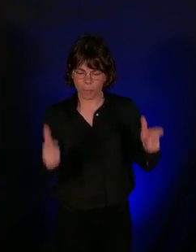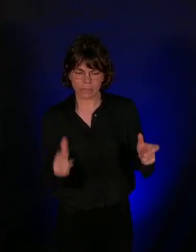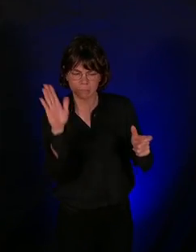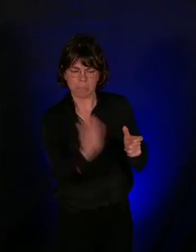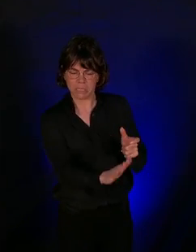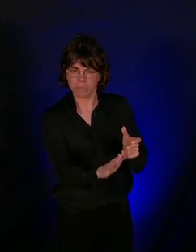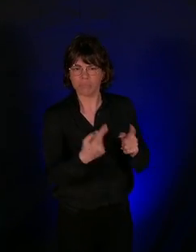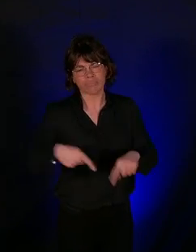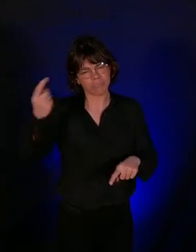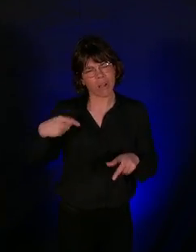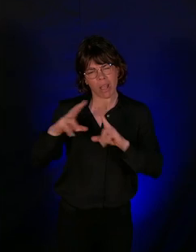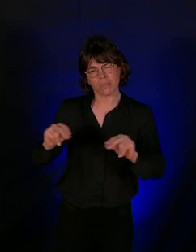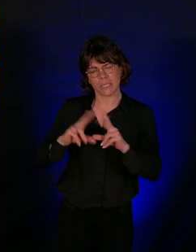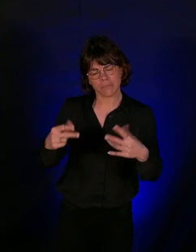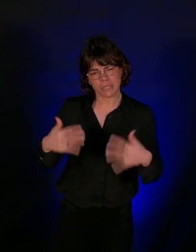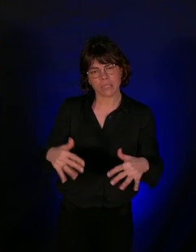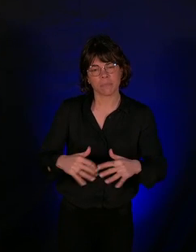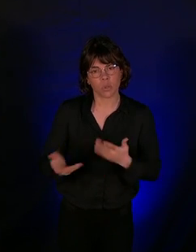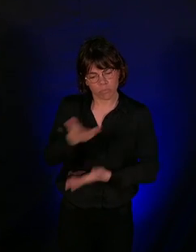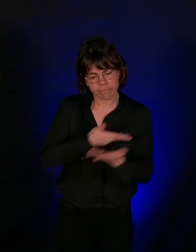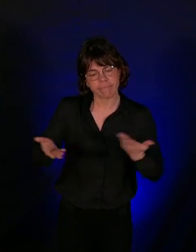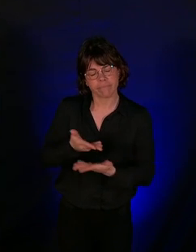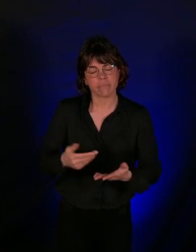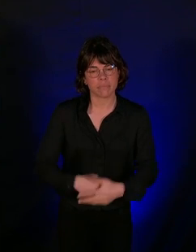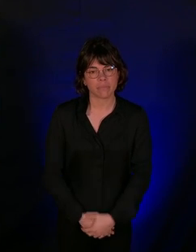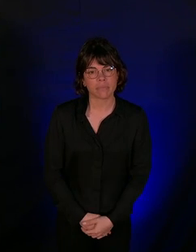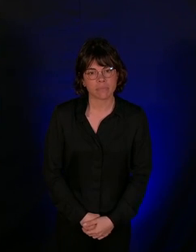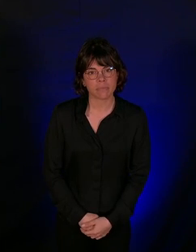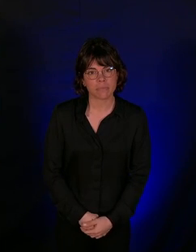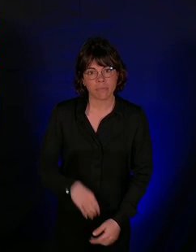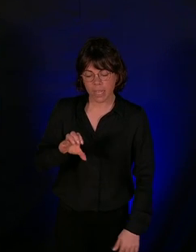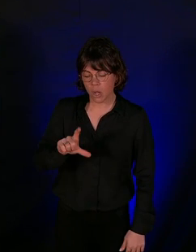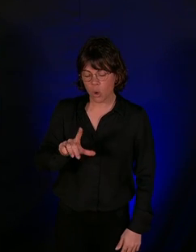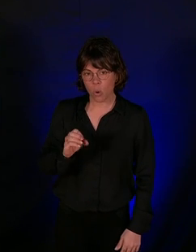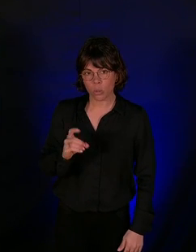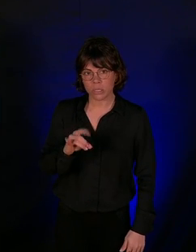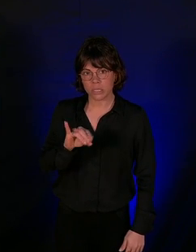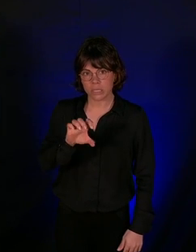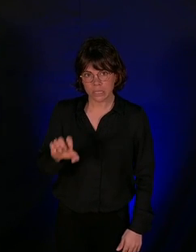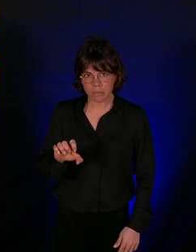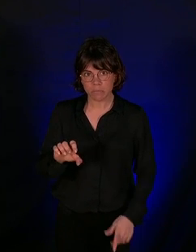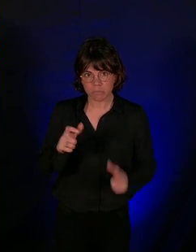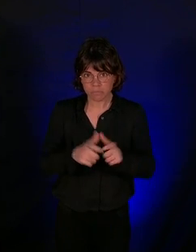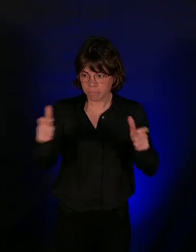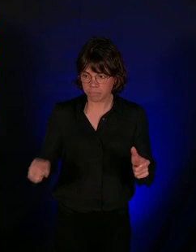déjà évoqué dans nos débats mes camarades Elodie dupuie de Arco